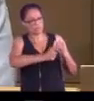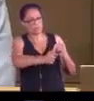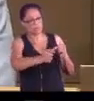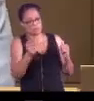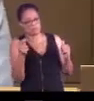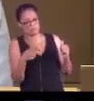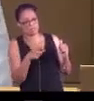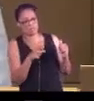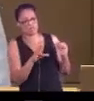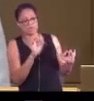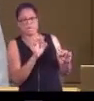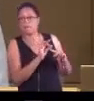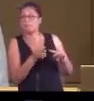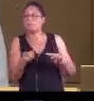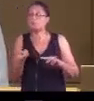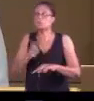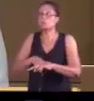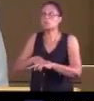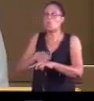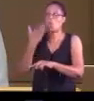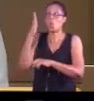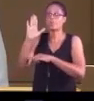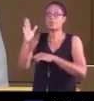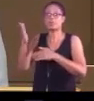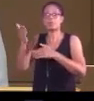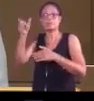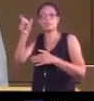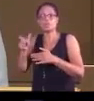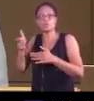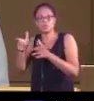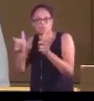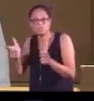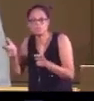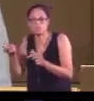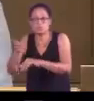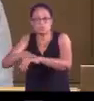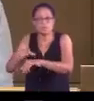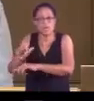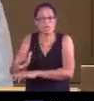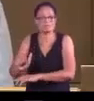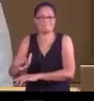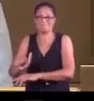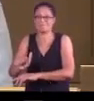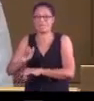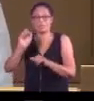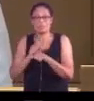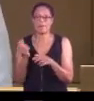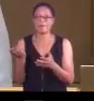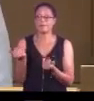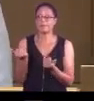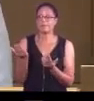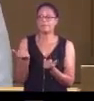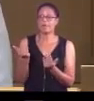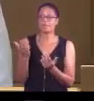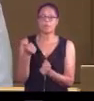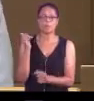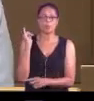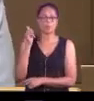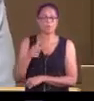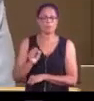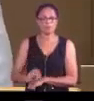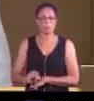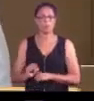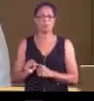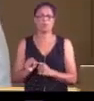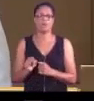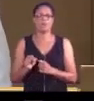que vous aurez tout de suite de notre prestataire. Et vous risquez d'avoir une période lacunaire où